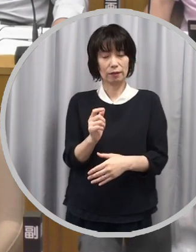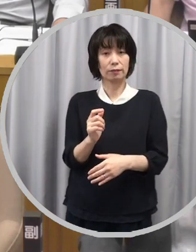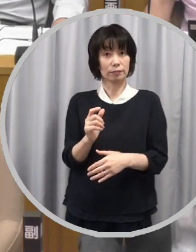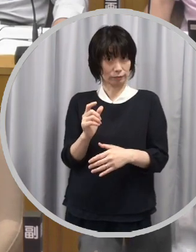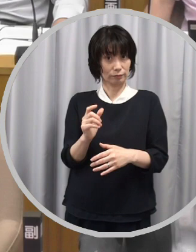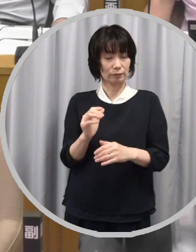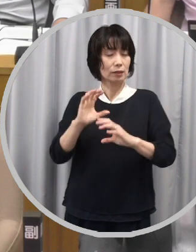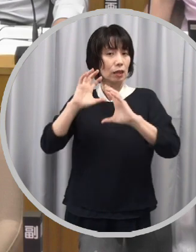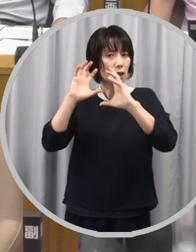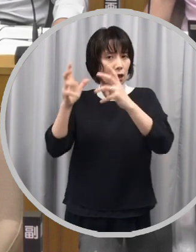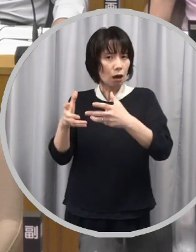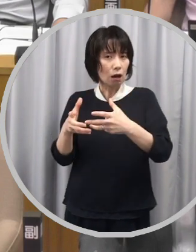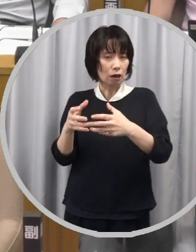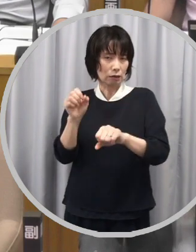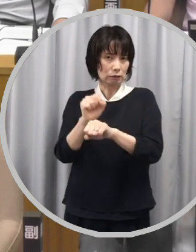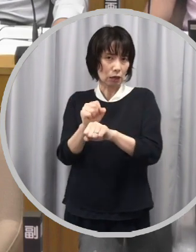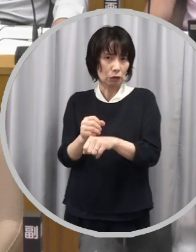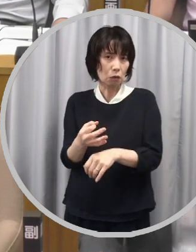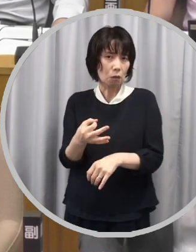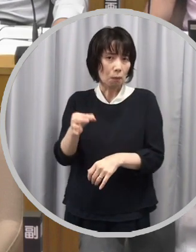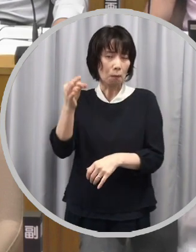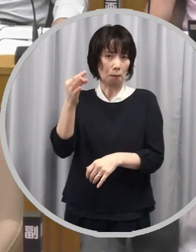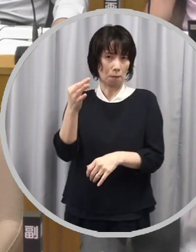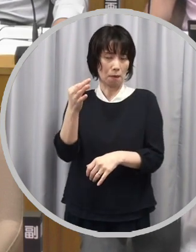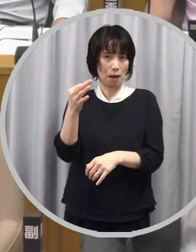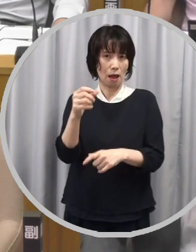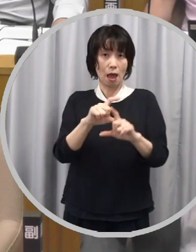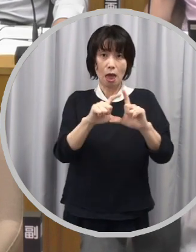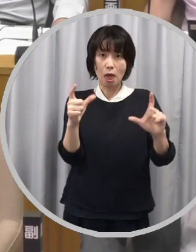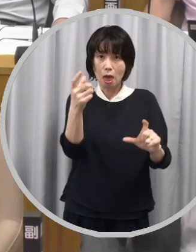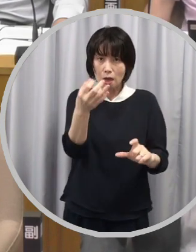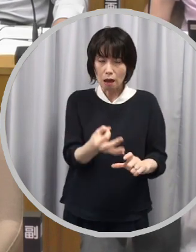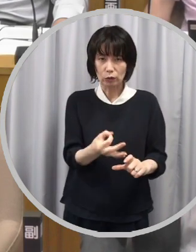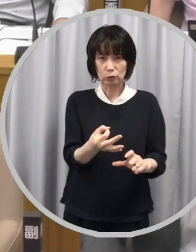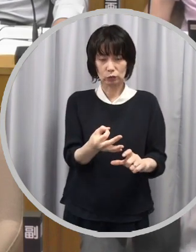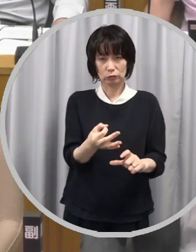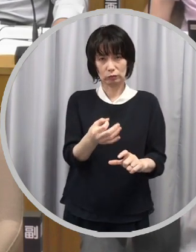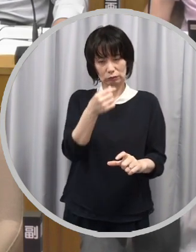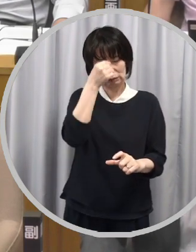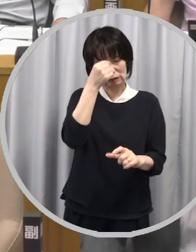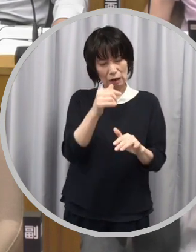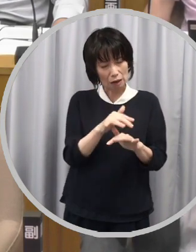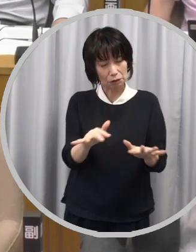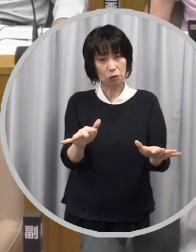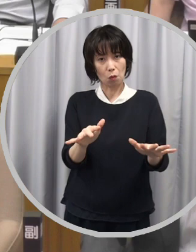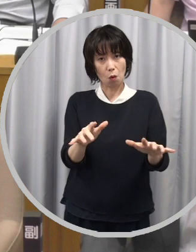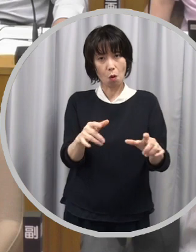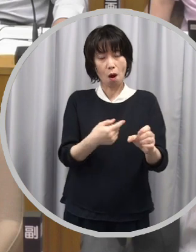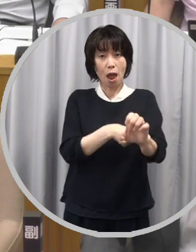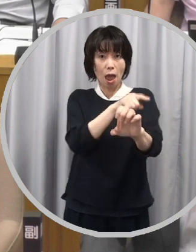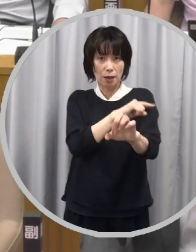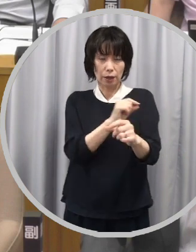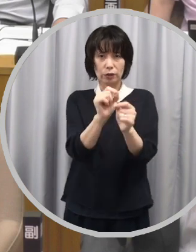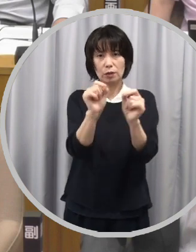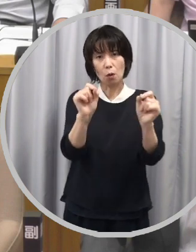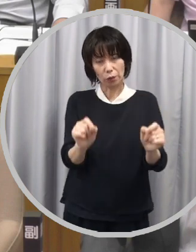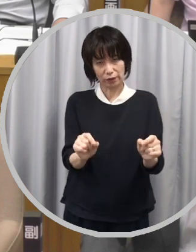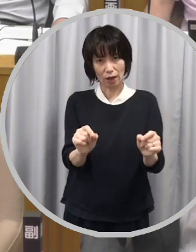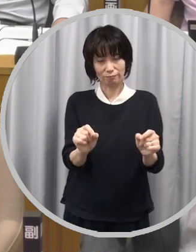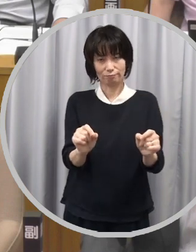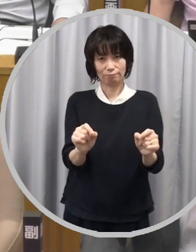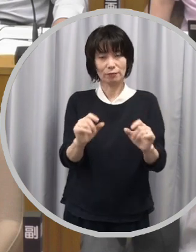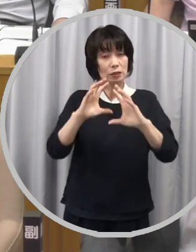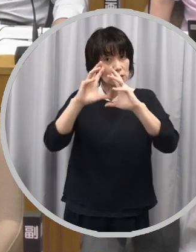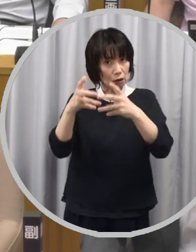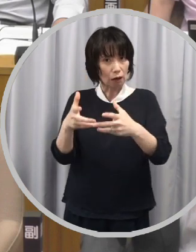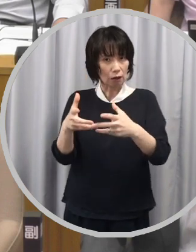的な原材料価格の上昇や円安の影響など、エネルギー問題を含め、世界的にも景気後退に